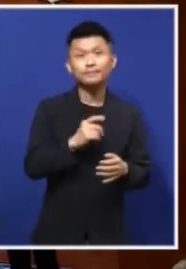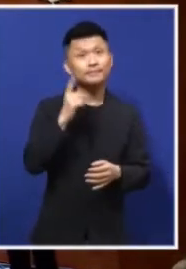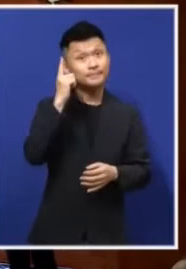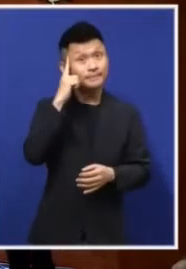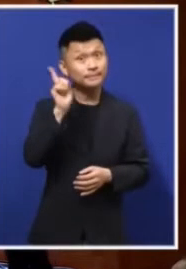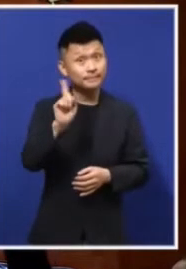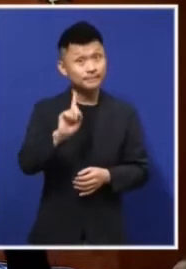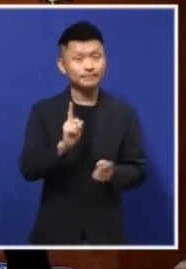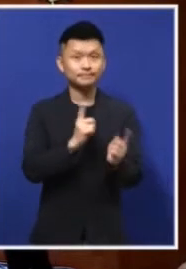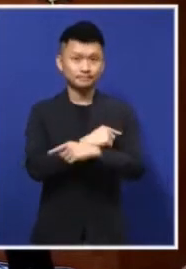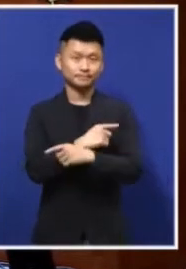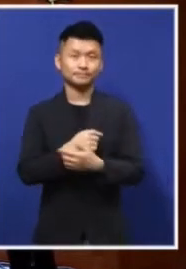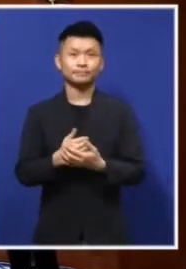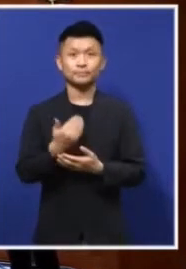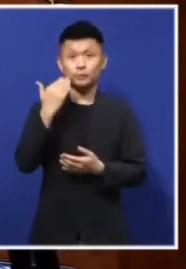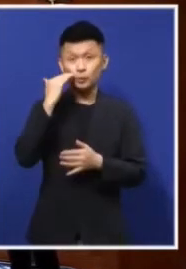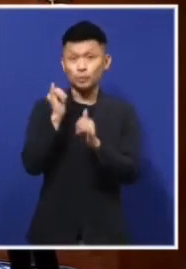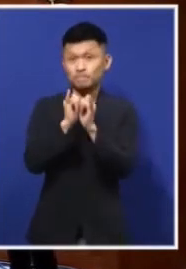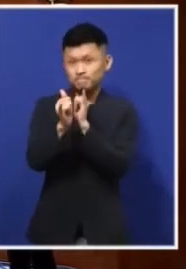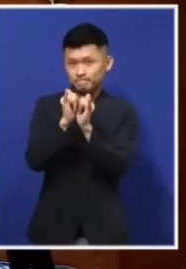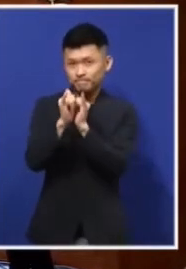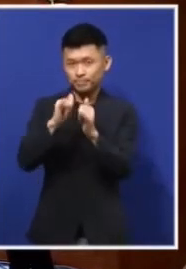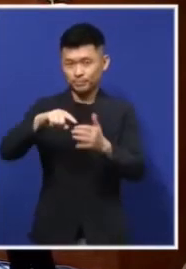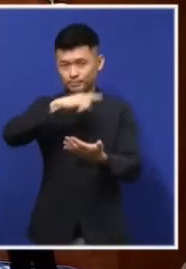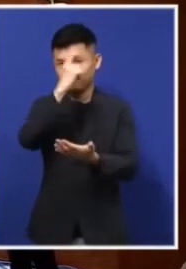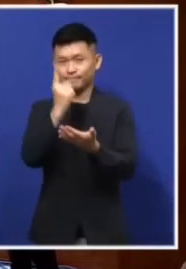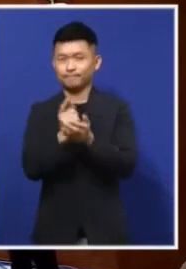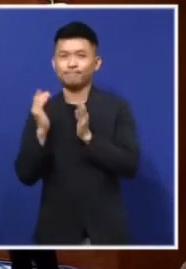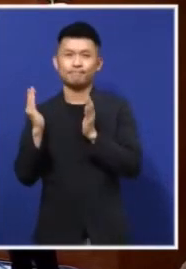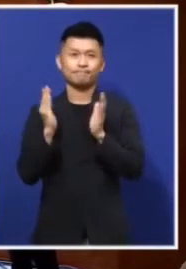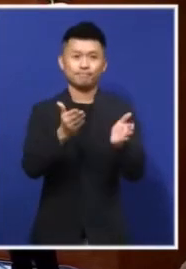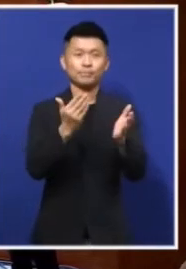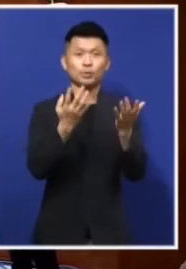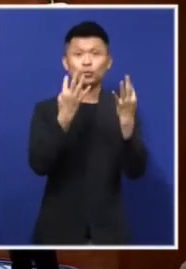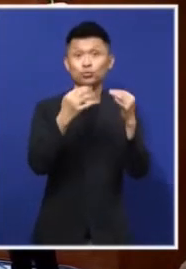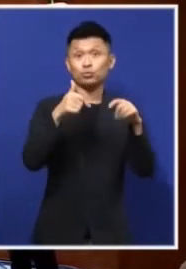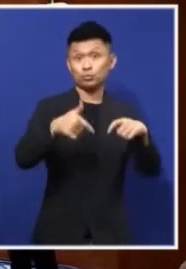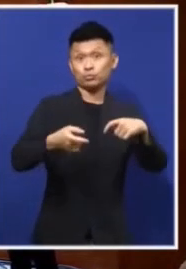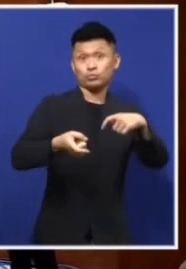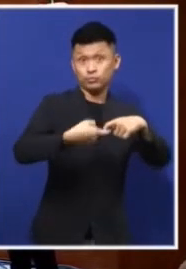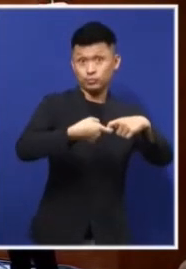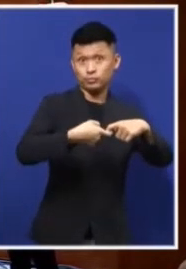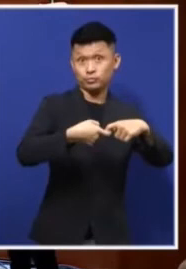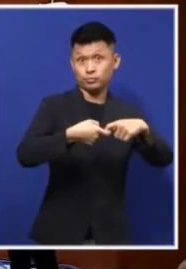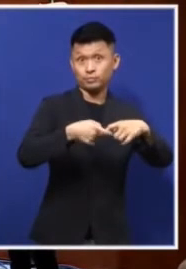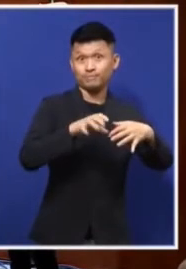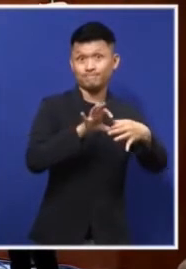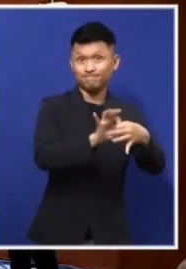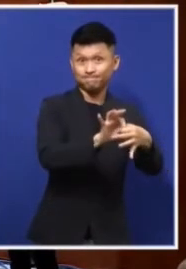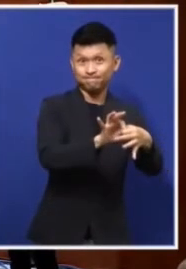果我全部民众都透过数位绑定，我等于是